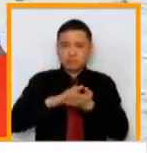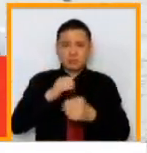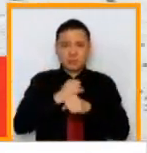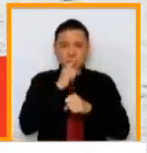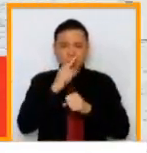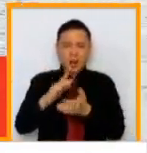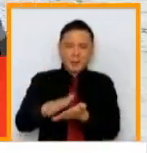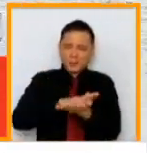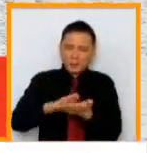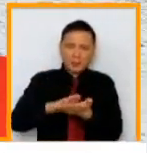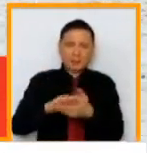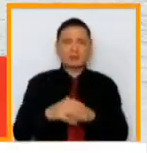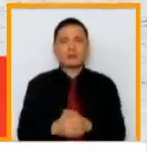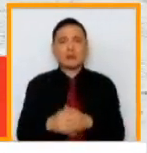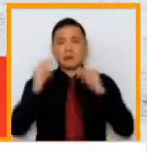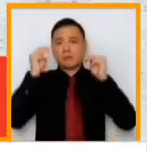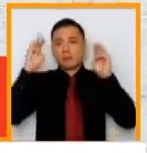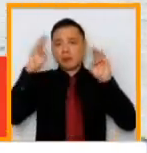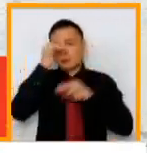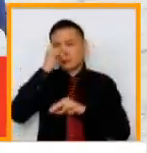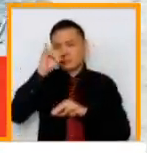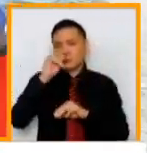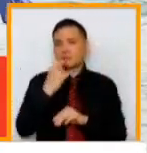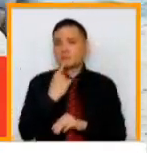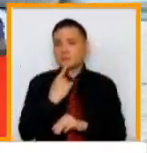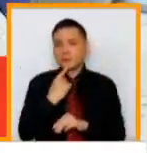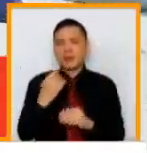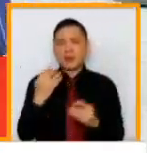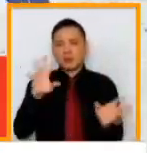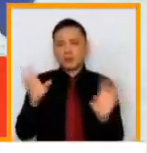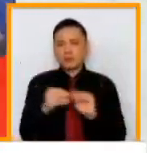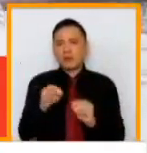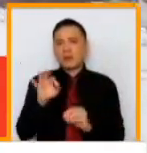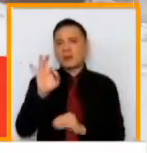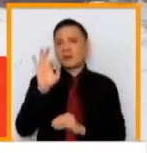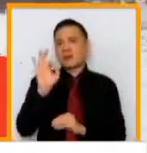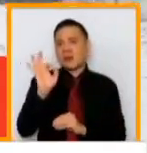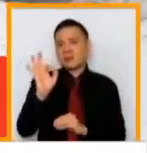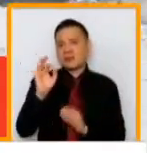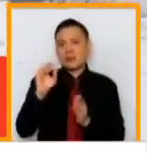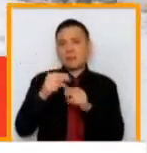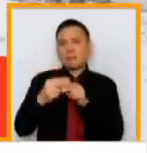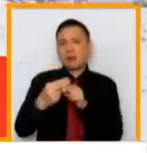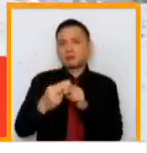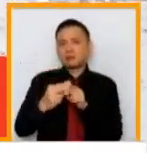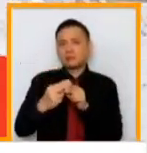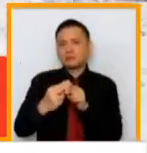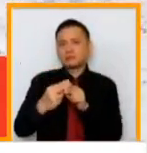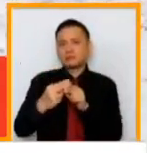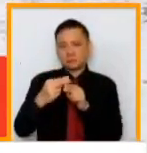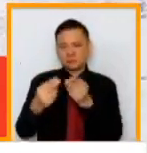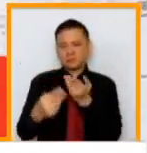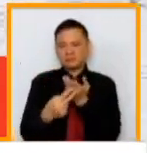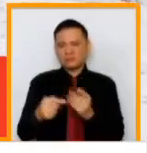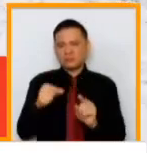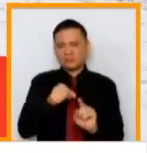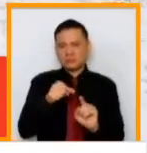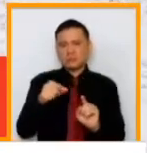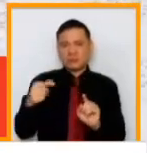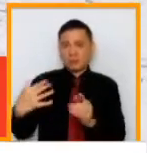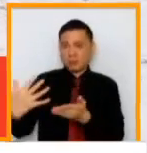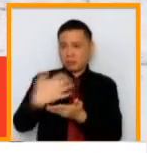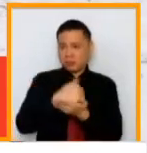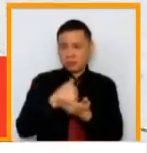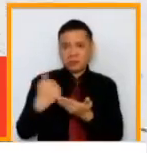Katunayan, ayon kay Mayor Isko Moreno, nasa 90 tons ng basura ang nakolekta sa Rojas Boulevard at Manila Bay pa lamang. Ngayong